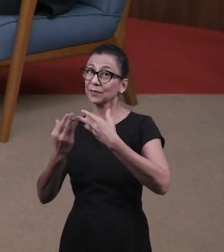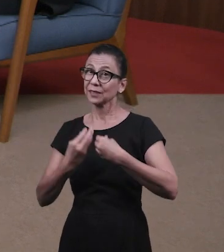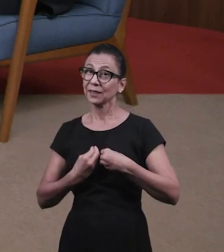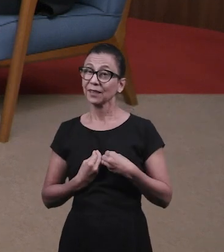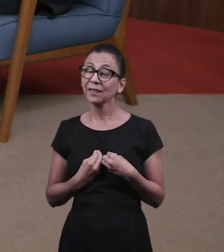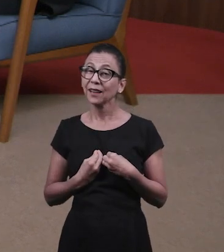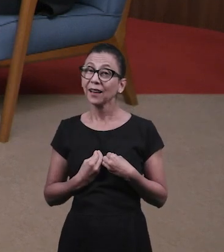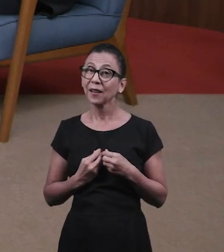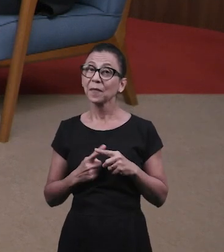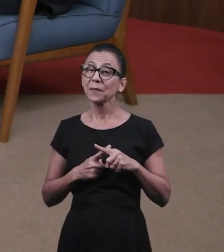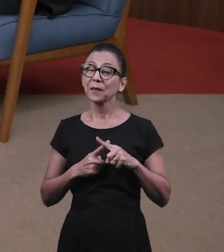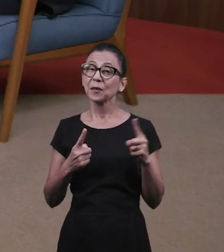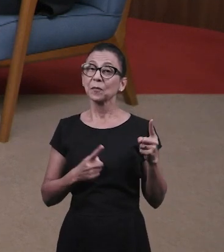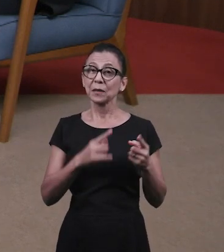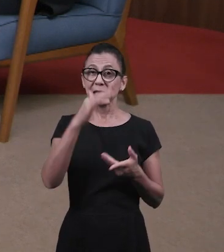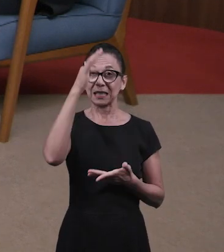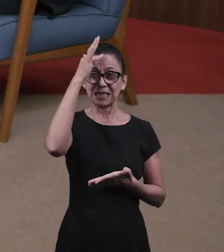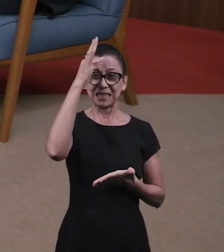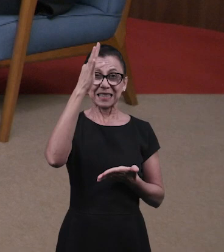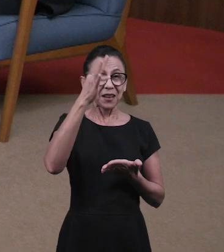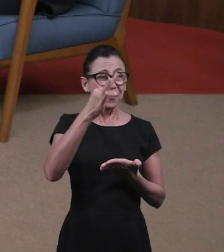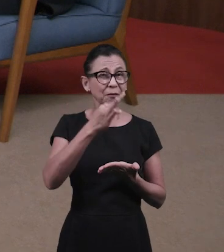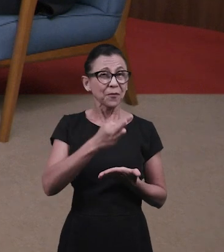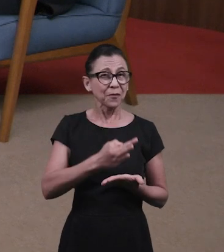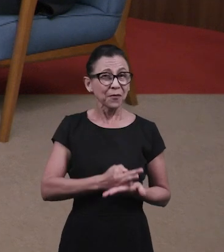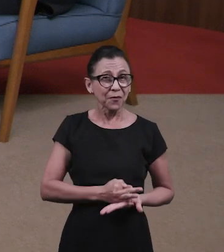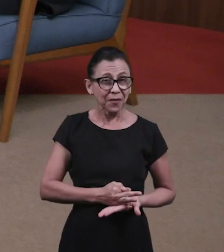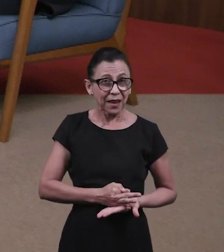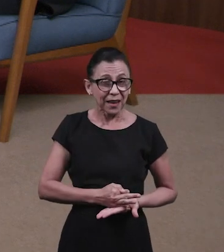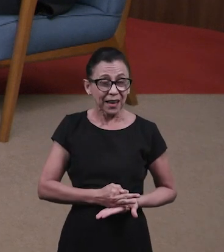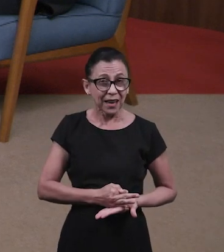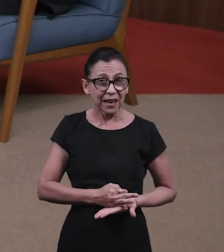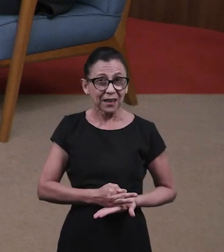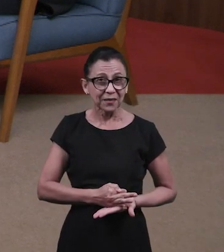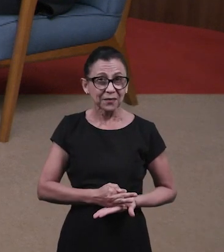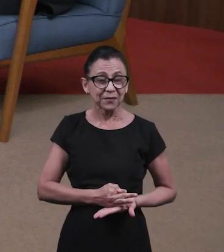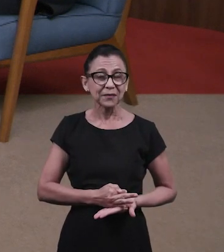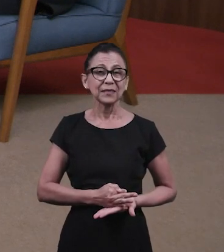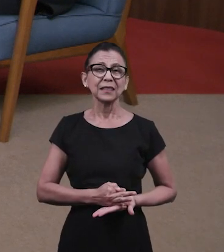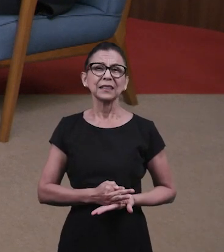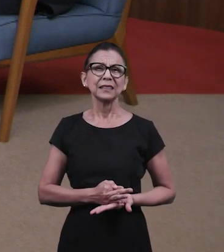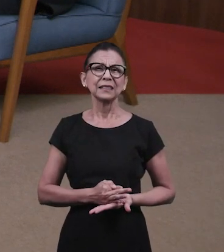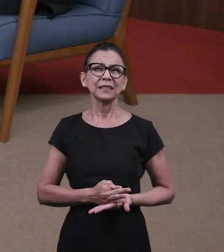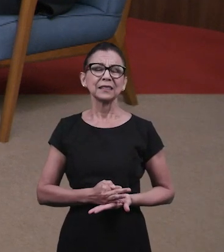toujours par-dessus, elle doit être plus grande que nous. L'homme, nous ne pouvons pas vouloir